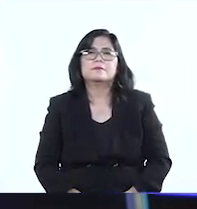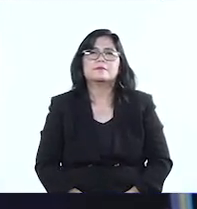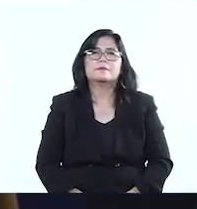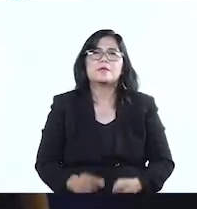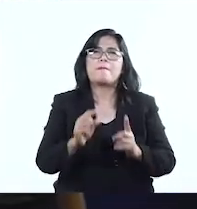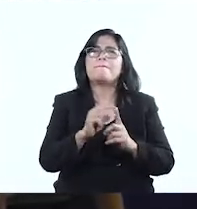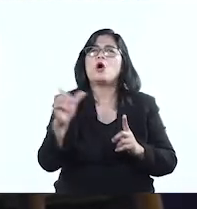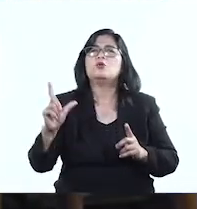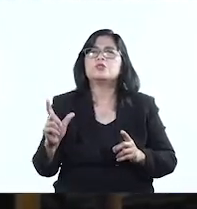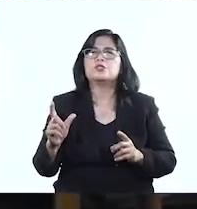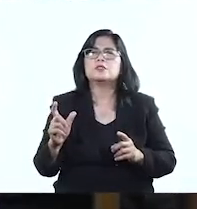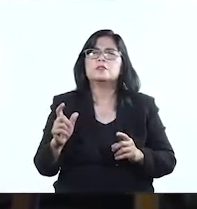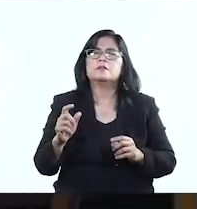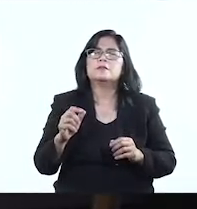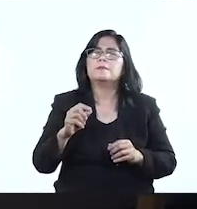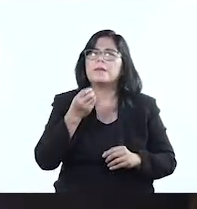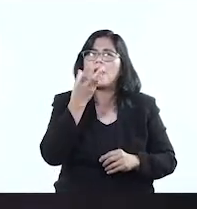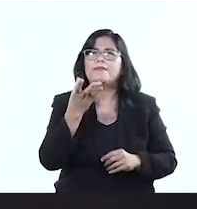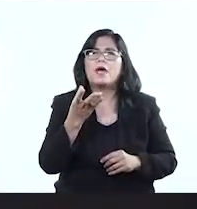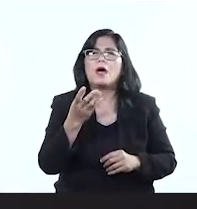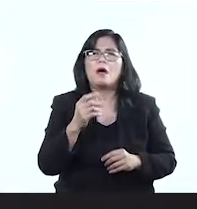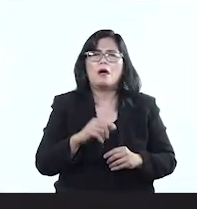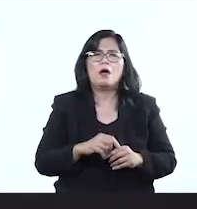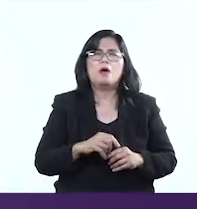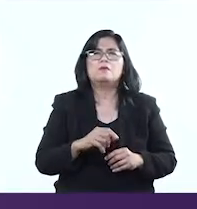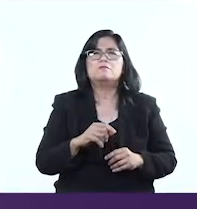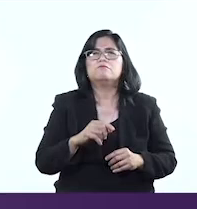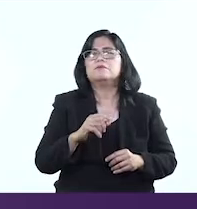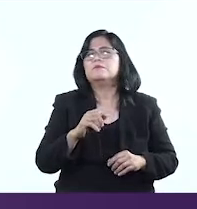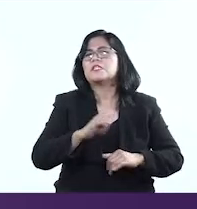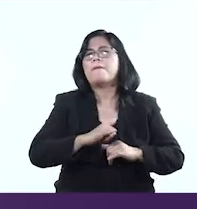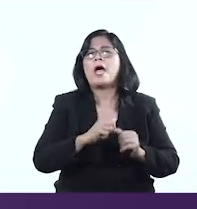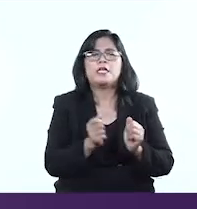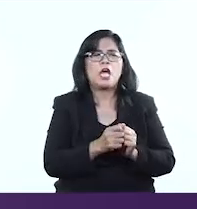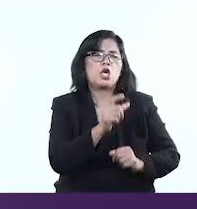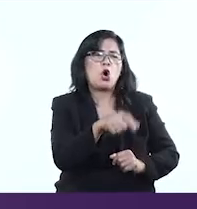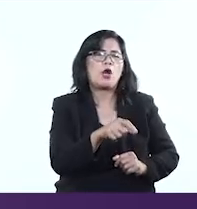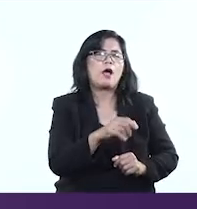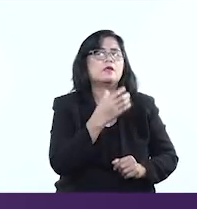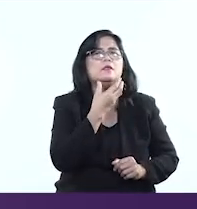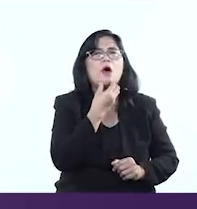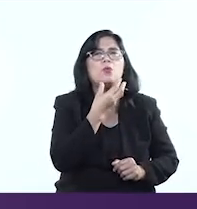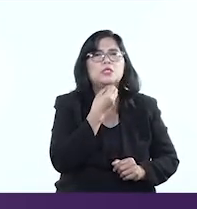Yunani ini bukan berarti plin-plan Hai ini yang saya bilang mengasih